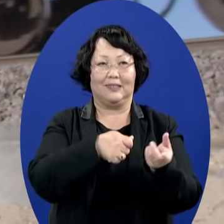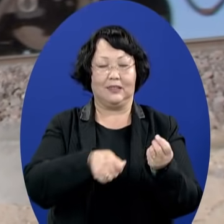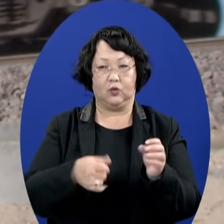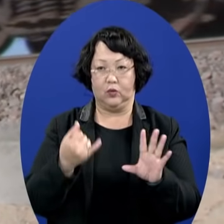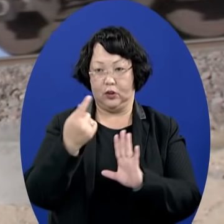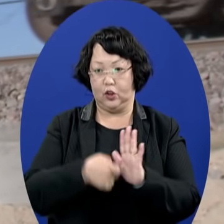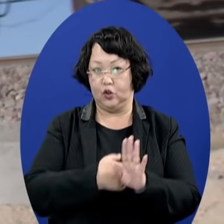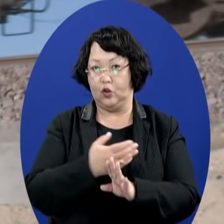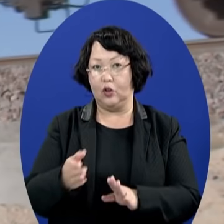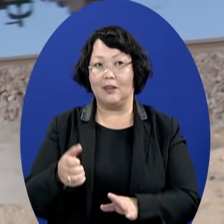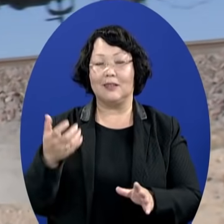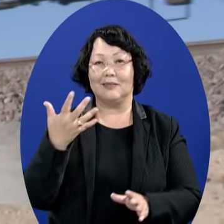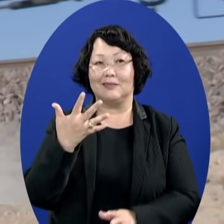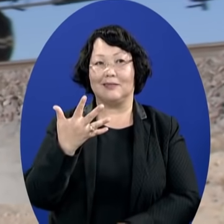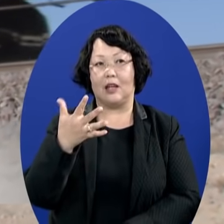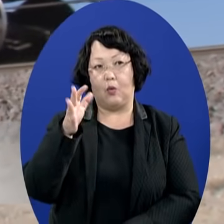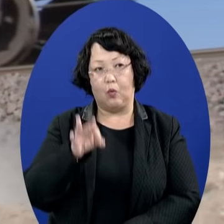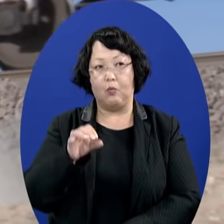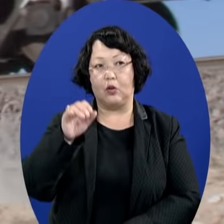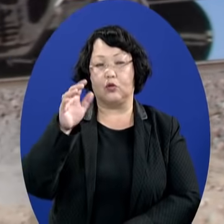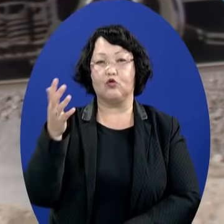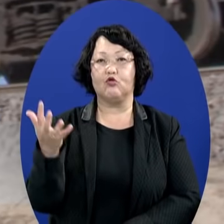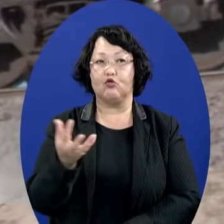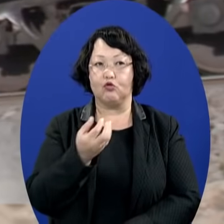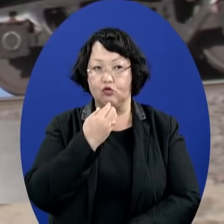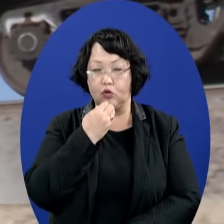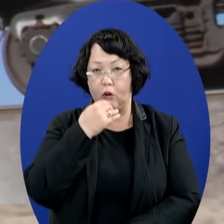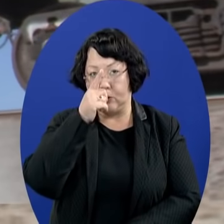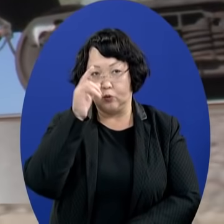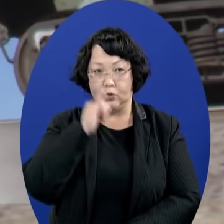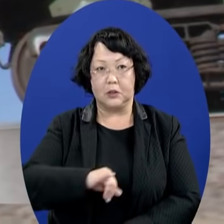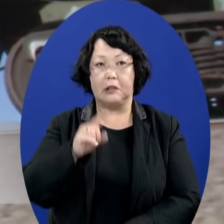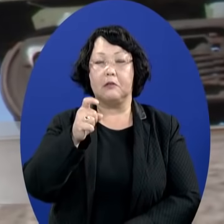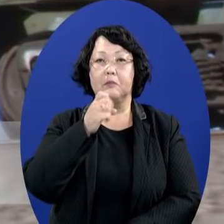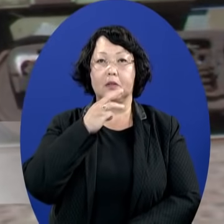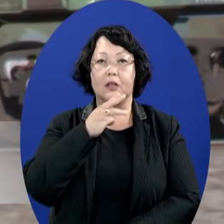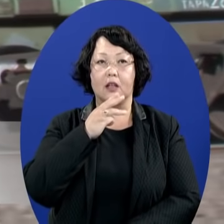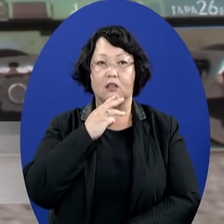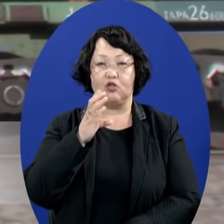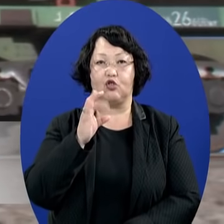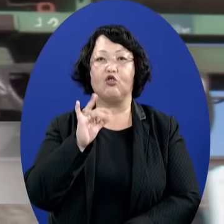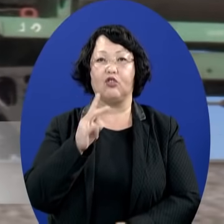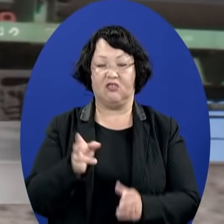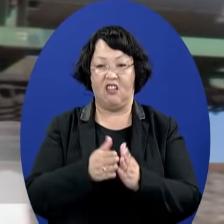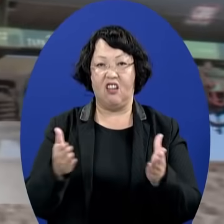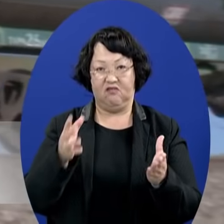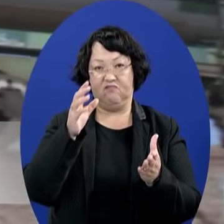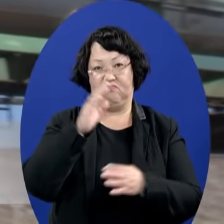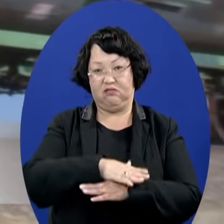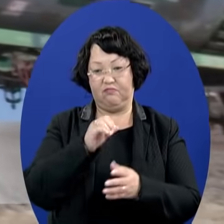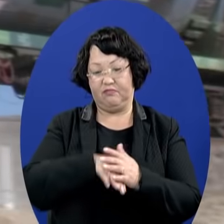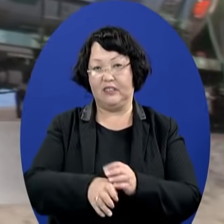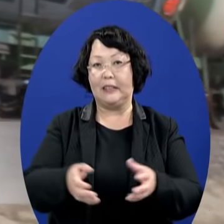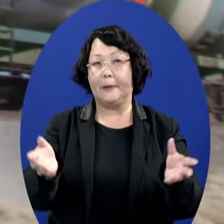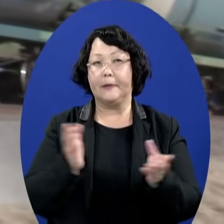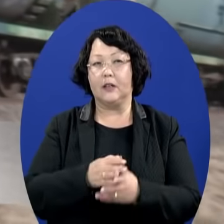эхлэн энэ хэмжээ 5% болгон бууруулсан тухай мэдээ. Известия сонны 7-р сарын 7-ны дугаарт нийтлэгдсэн байна. Зарим их сургуулиудын